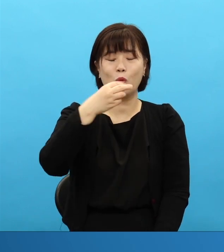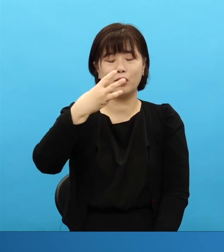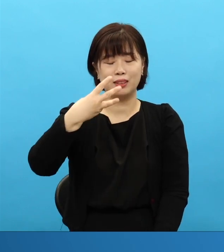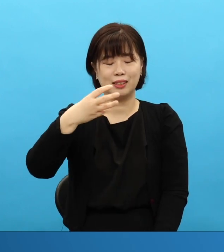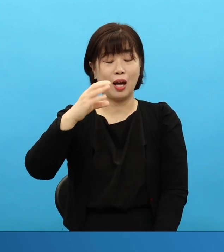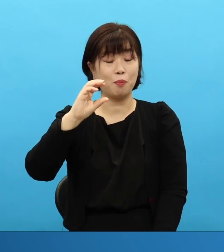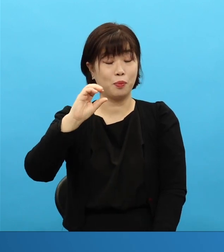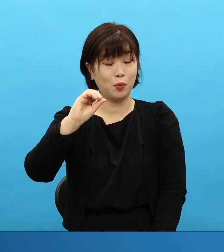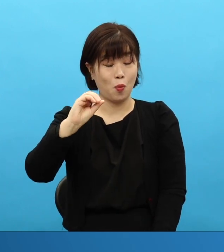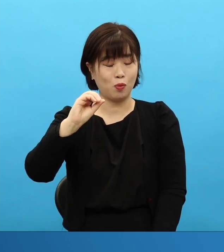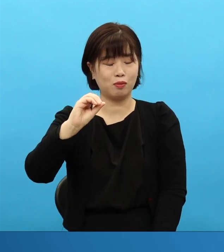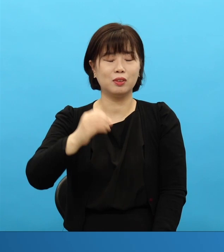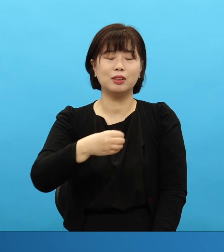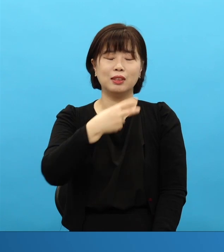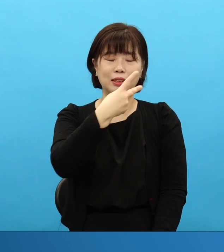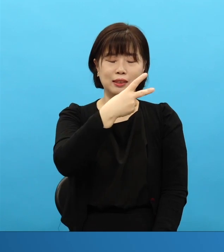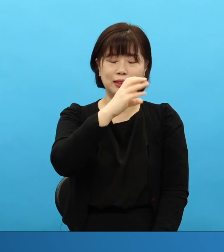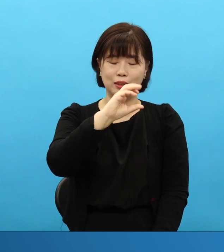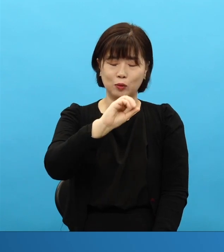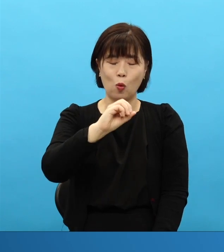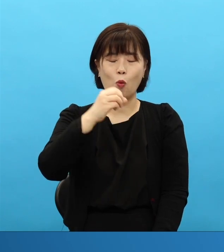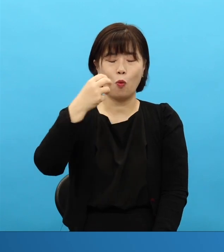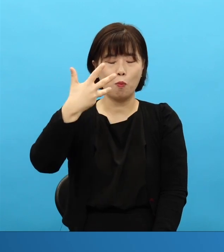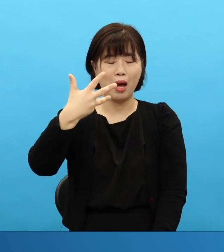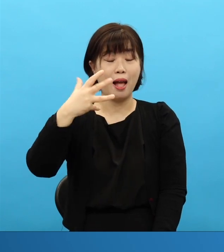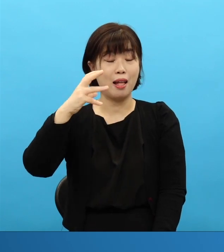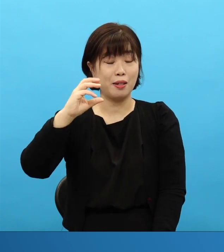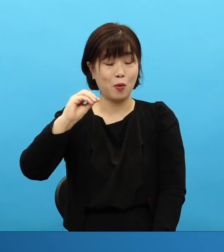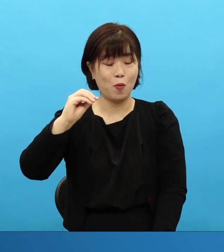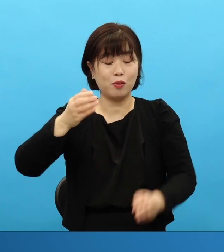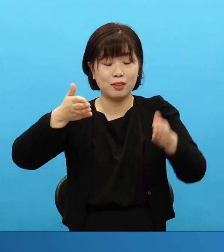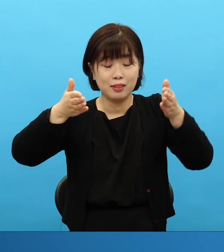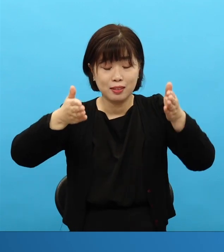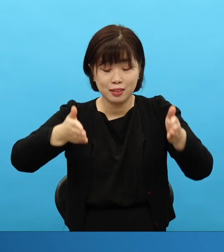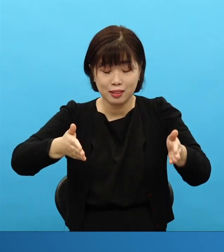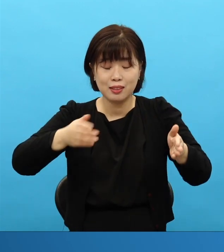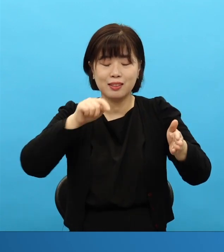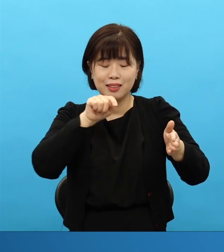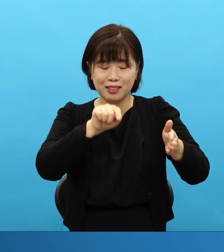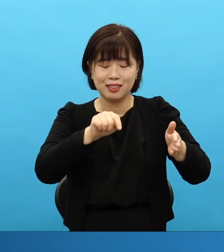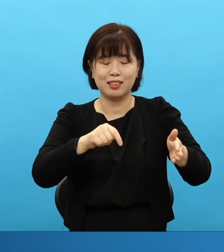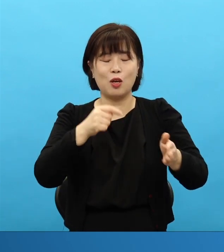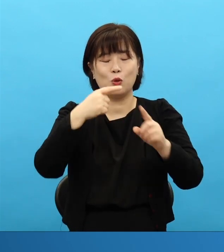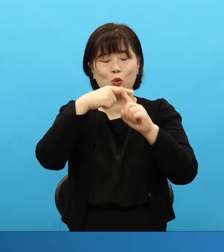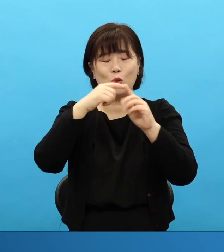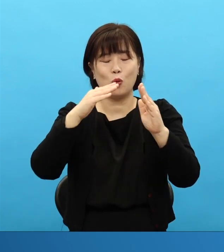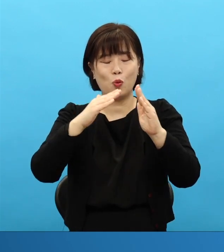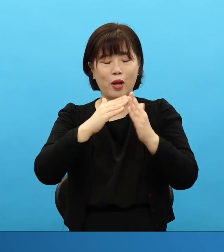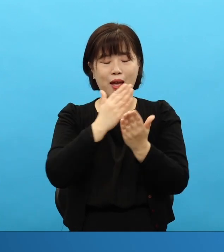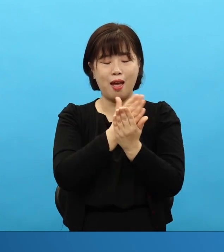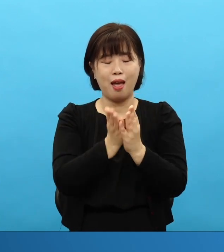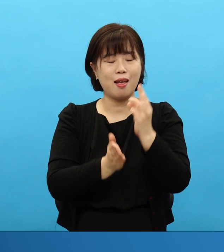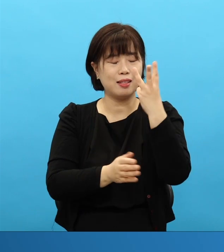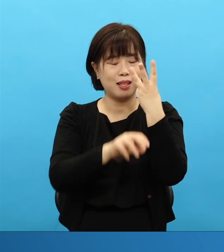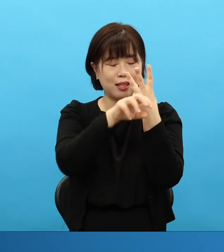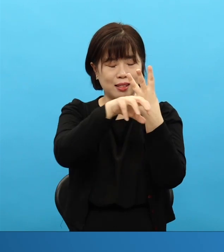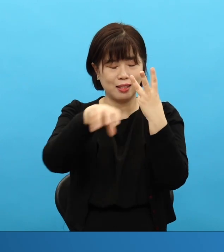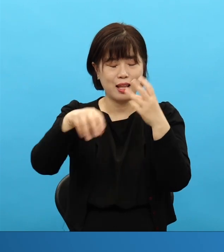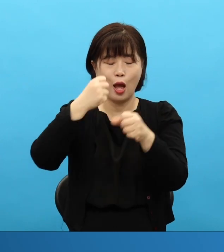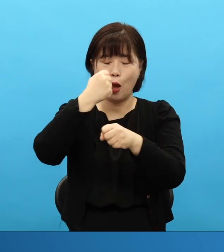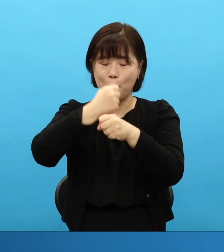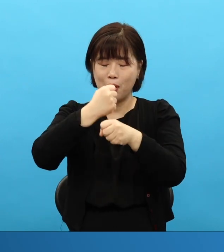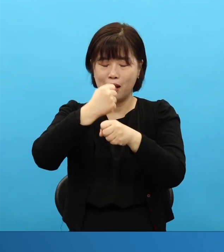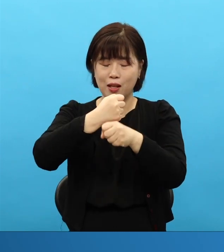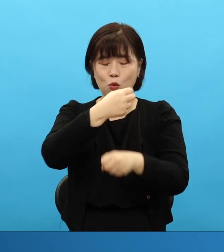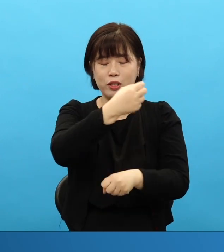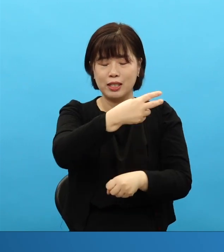시대에 교회의 셋들을 만들고 237, 5천 종족 살리는 주역으로 준비시켜 주셔서